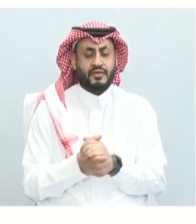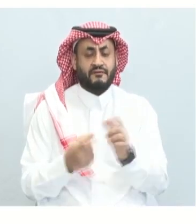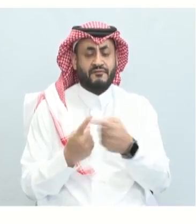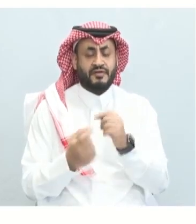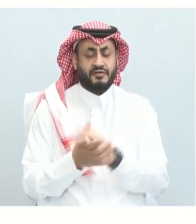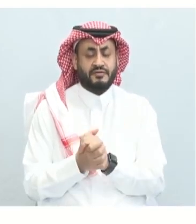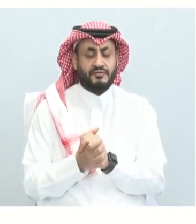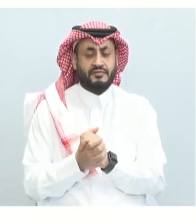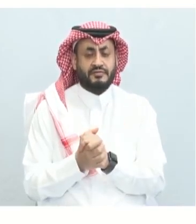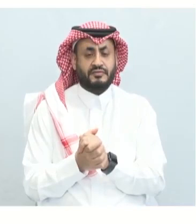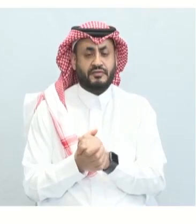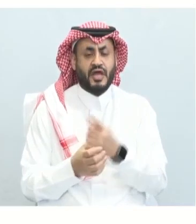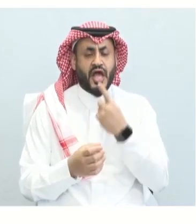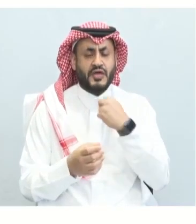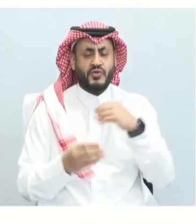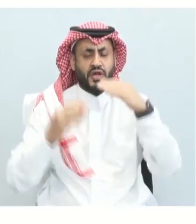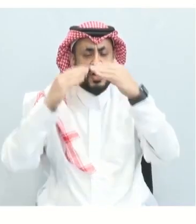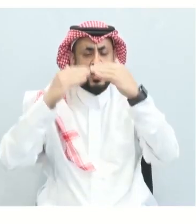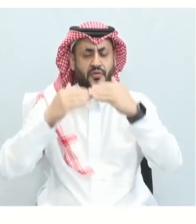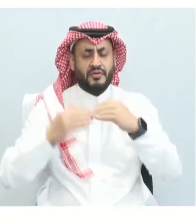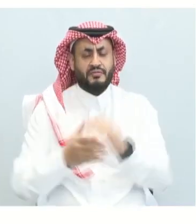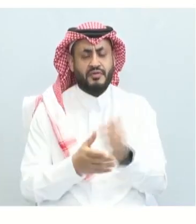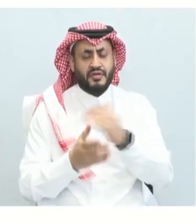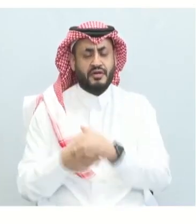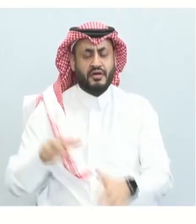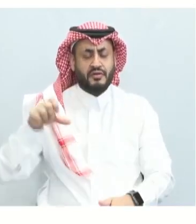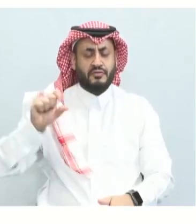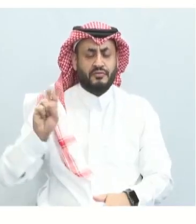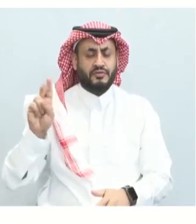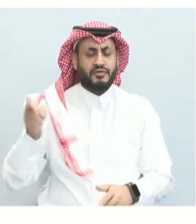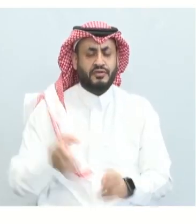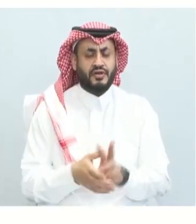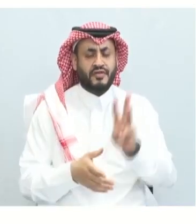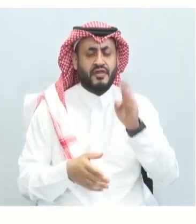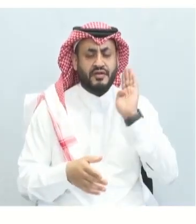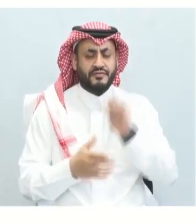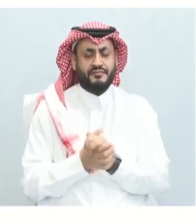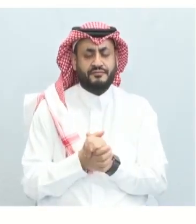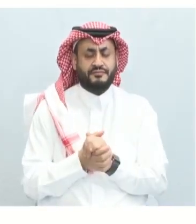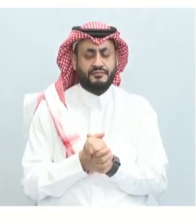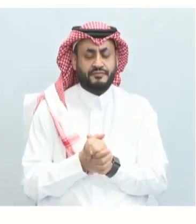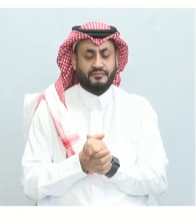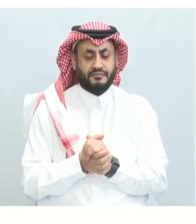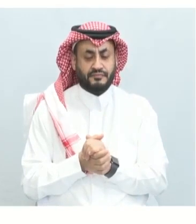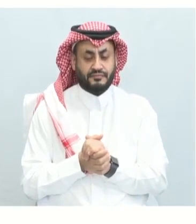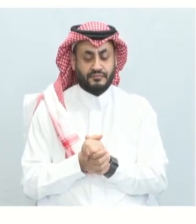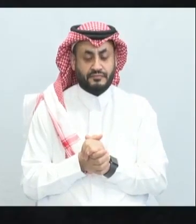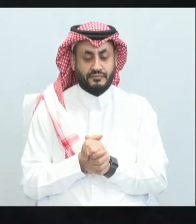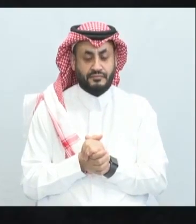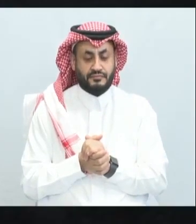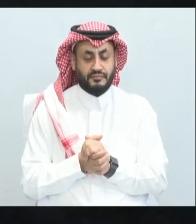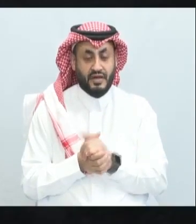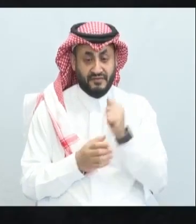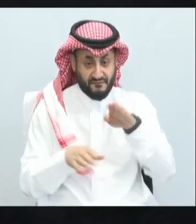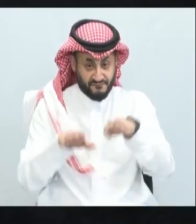السنن الرواتب وايضا الوتر وهي ما سنتناوله في اثناء هذا الدرس فهناك